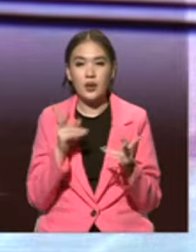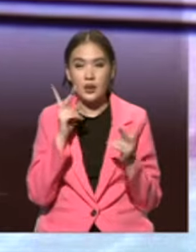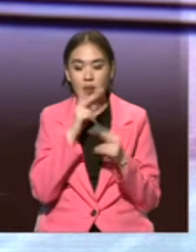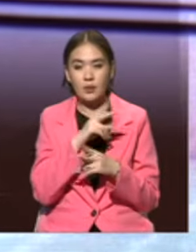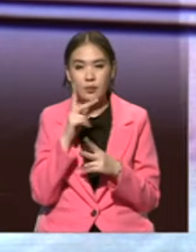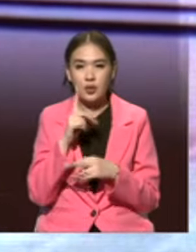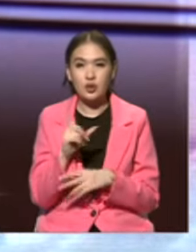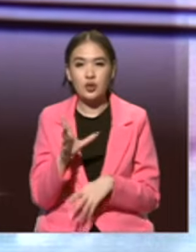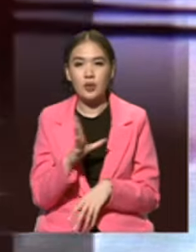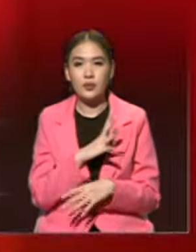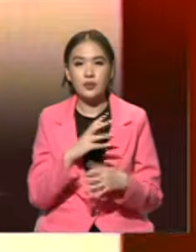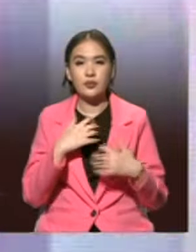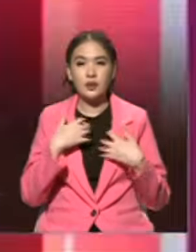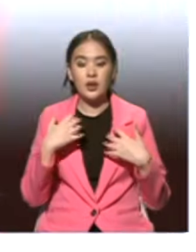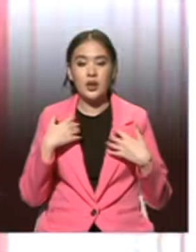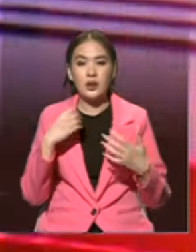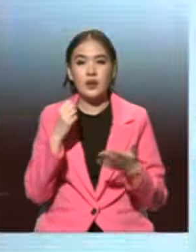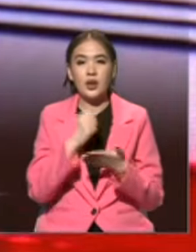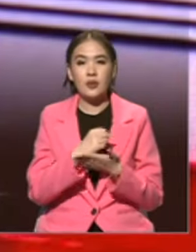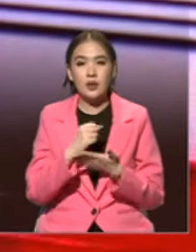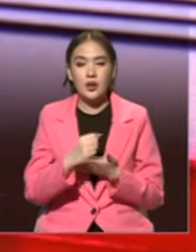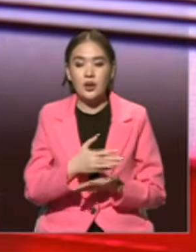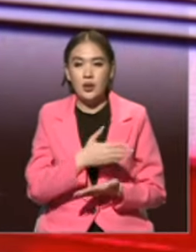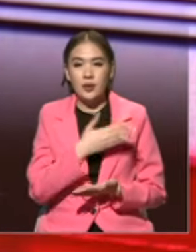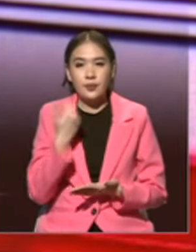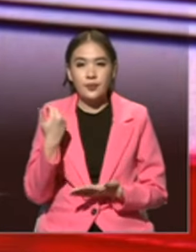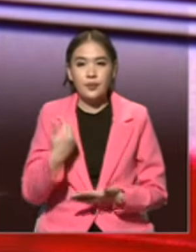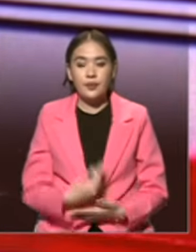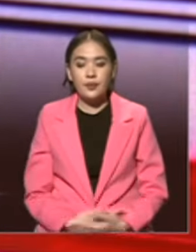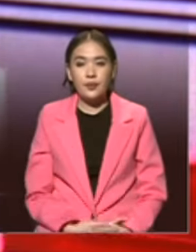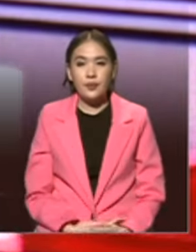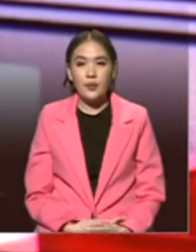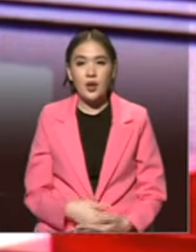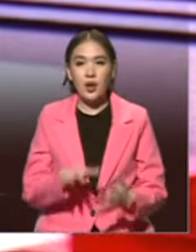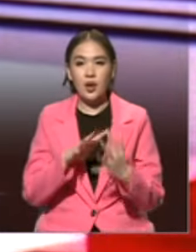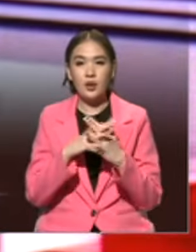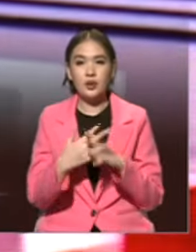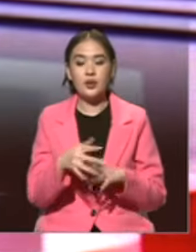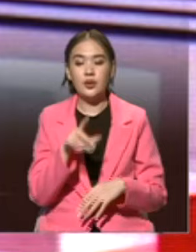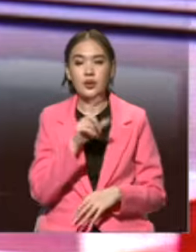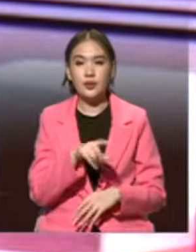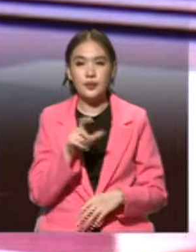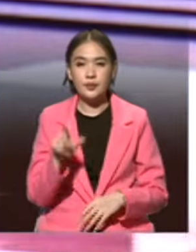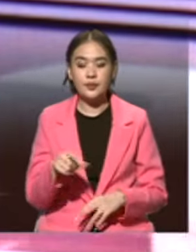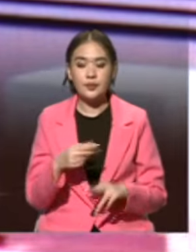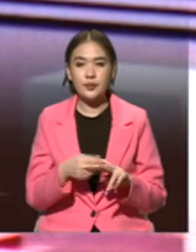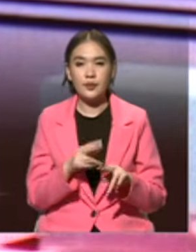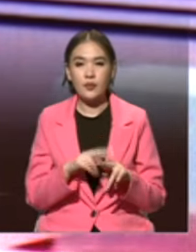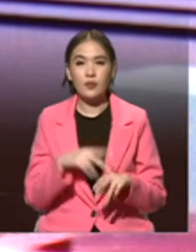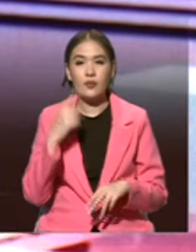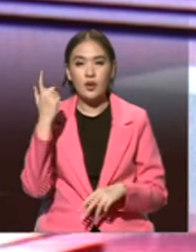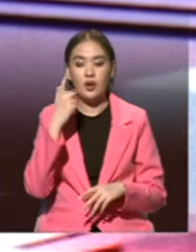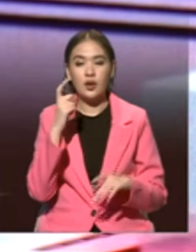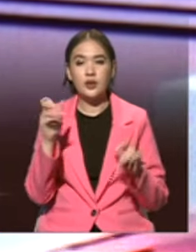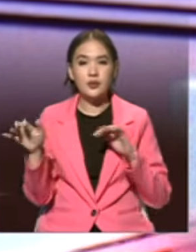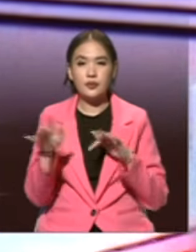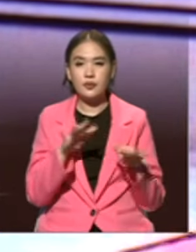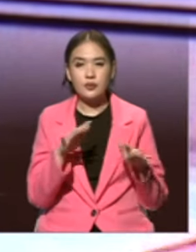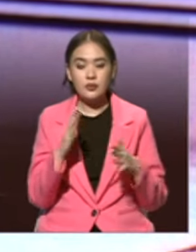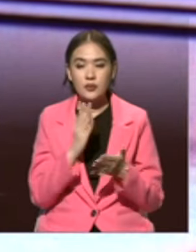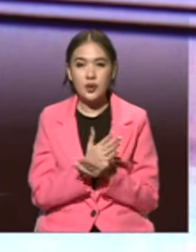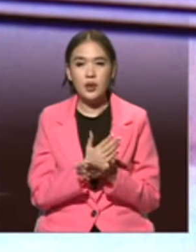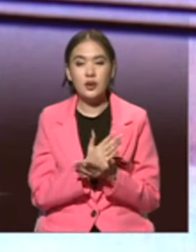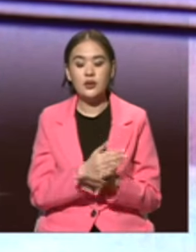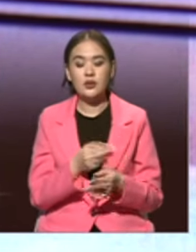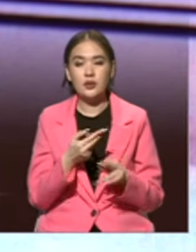Мал басының бірделенбеуіне тоқтай кетсем өз басым. Ауыл тұрғындарына, мал шаруашылығымен айналысатын